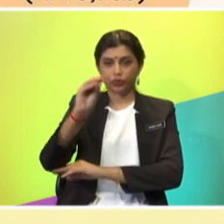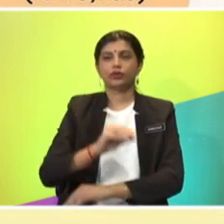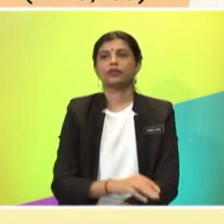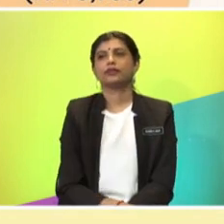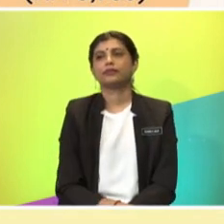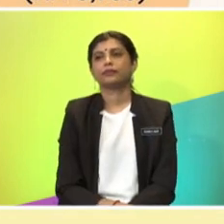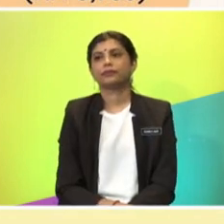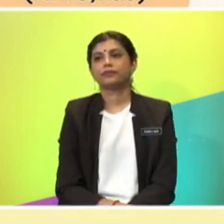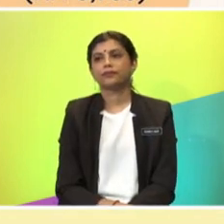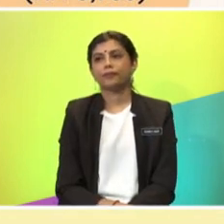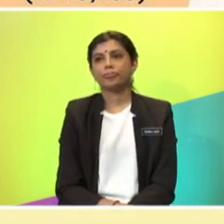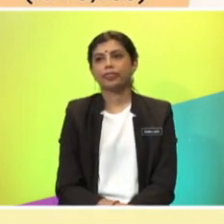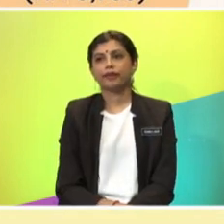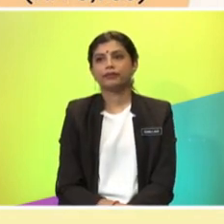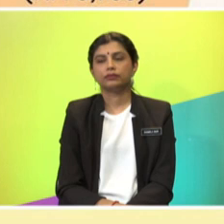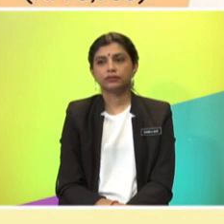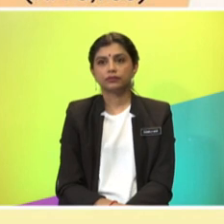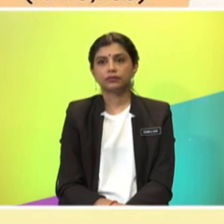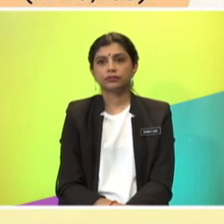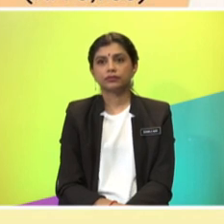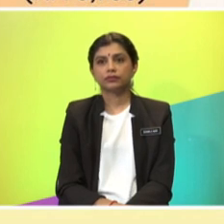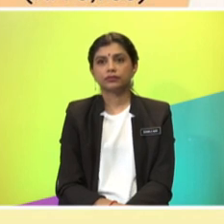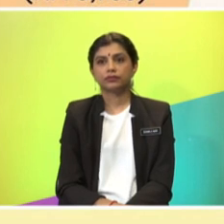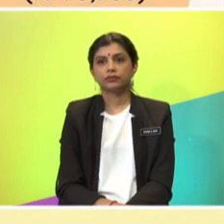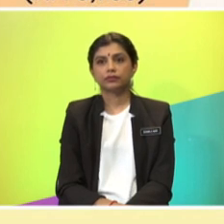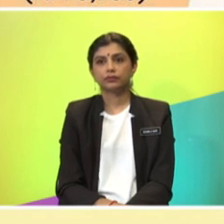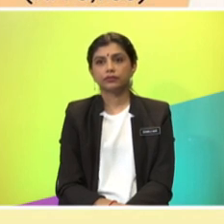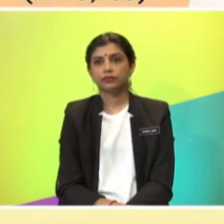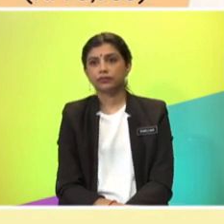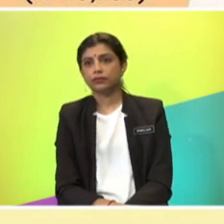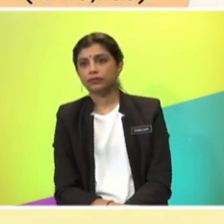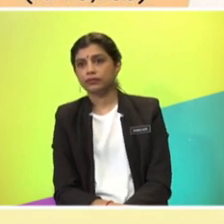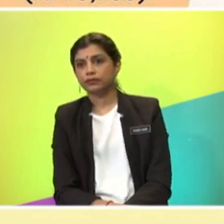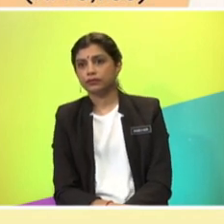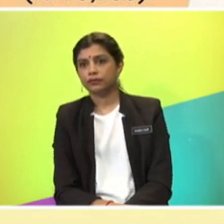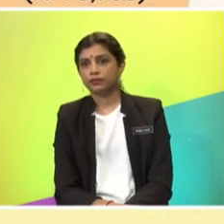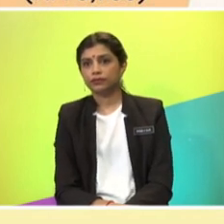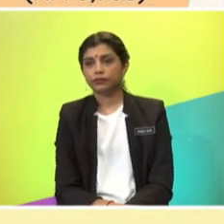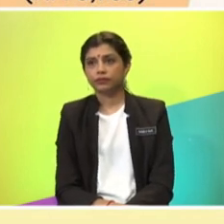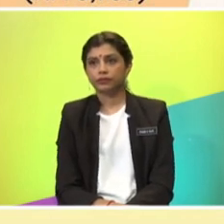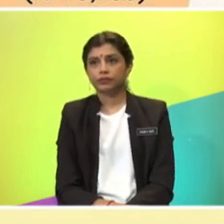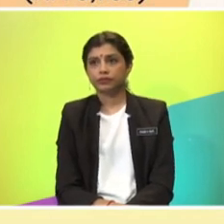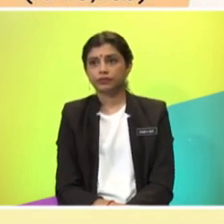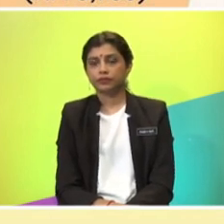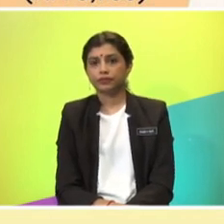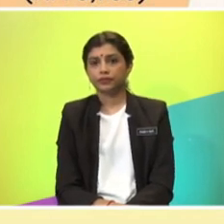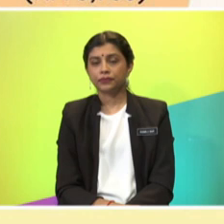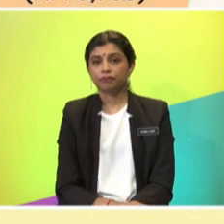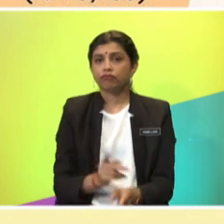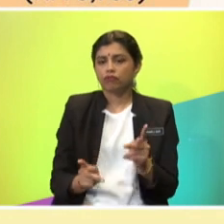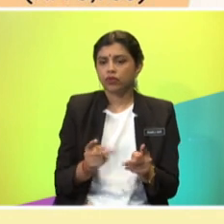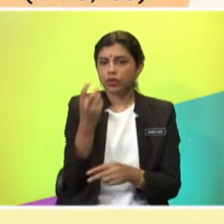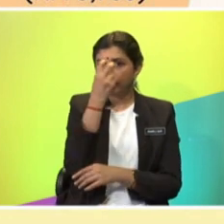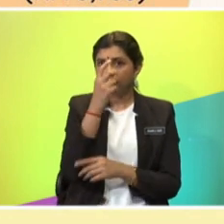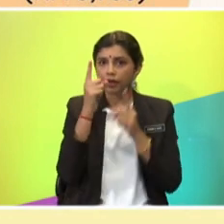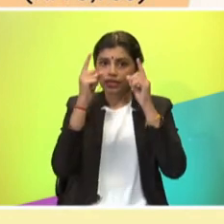RM4,370. Baik, kalau di skrip pada ketika ini, kalau ada yang melihat peti sejuk tidak ada harga, tak nampak harga sebab sedikit terlindung, tetapi nilaian yang cikgu